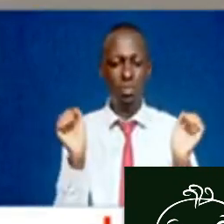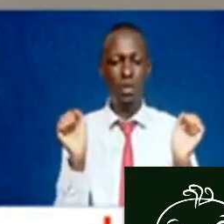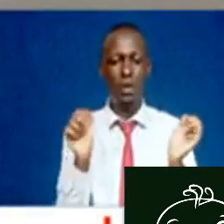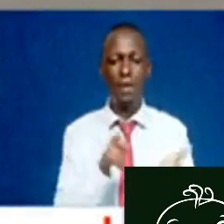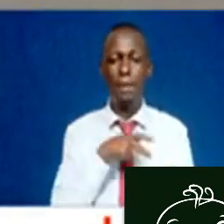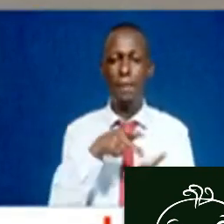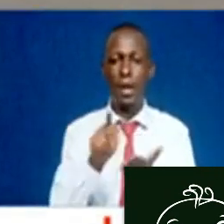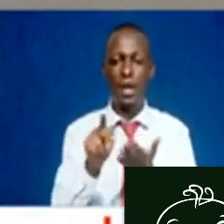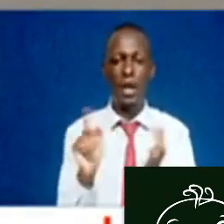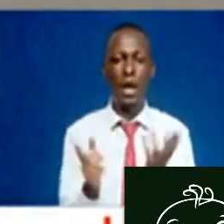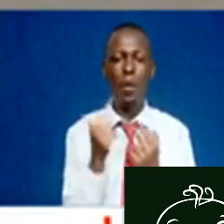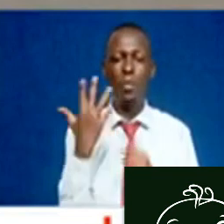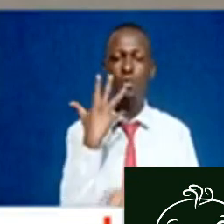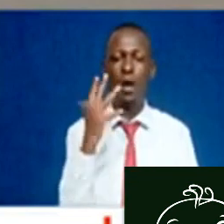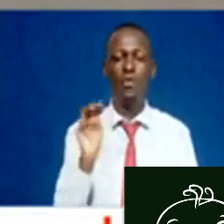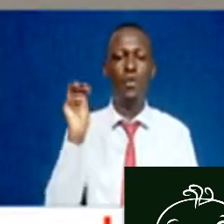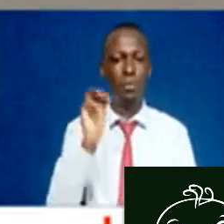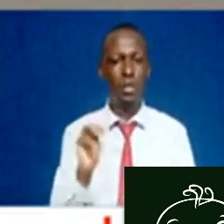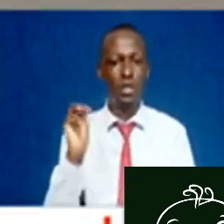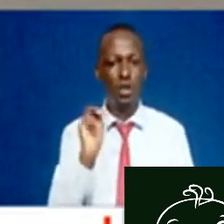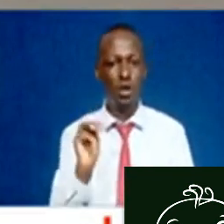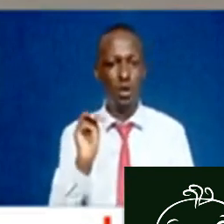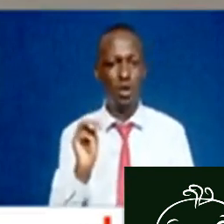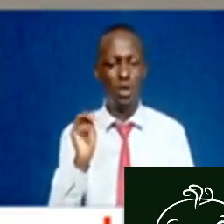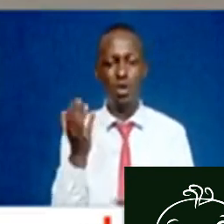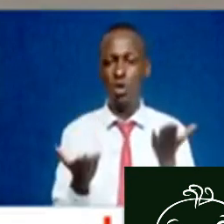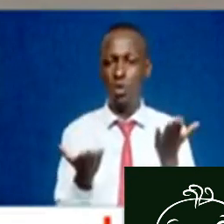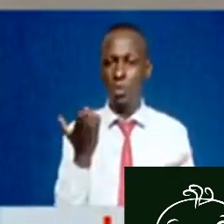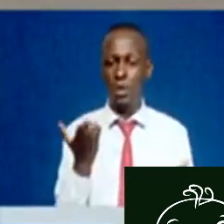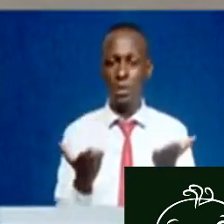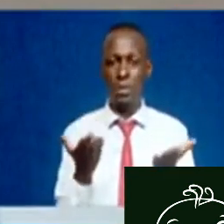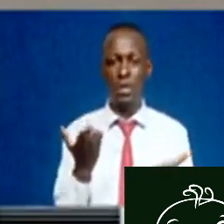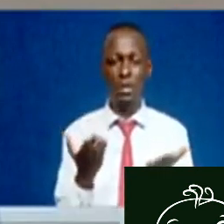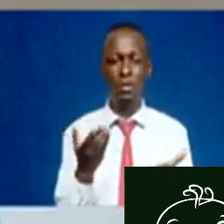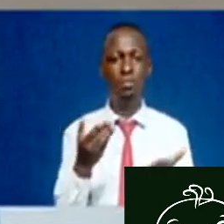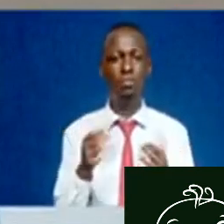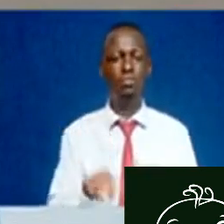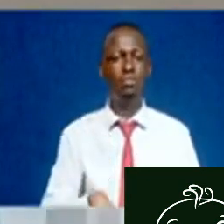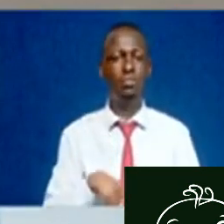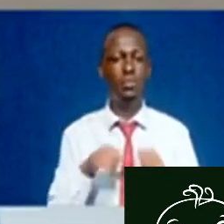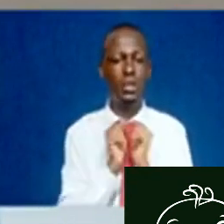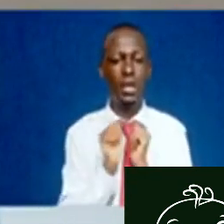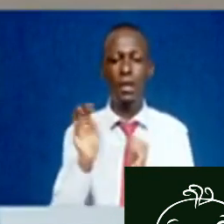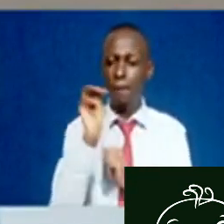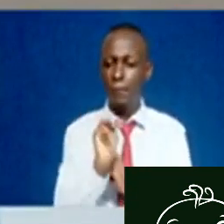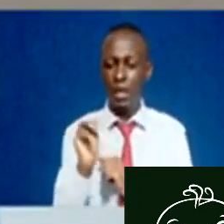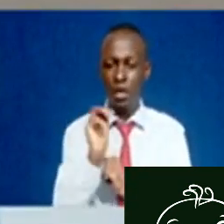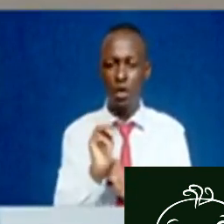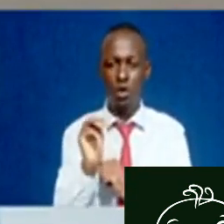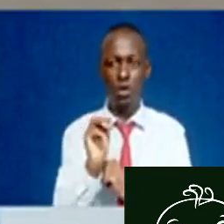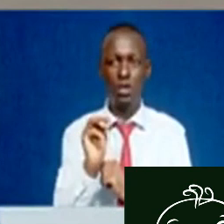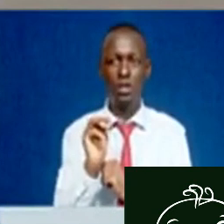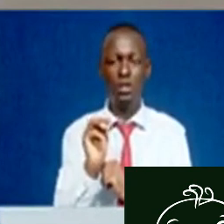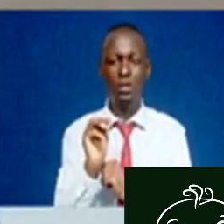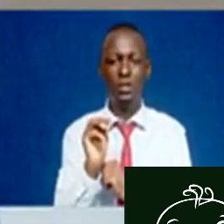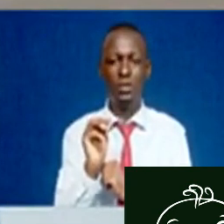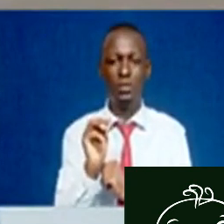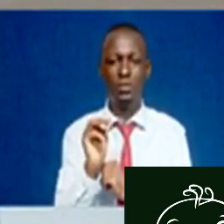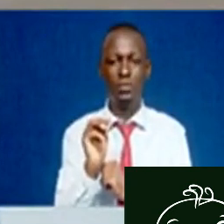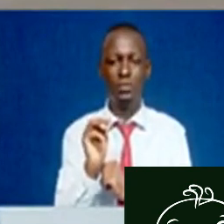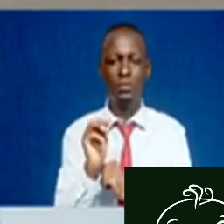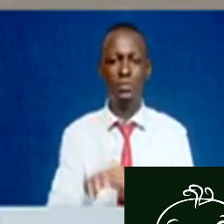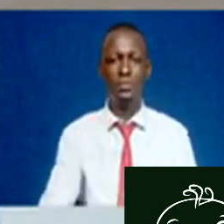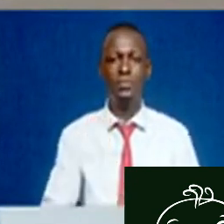shillings 5 million or a bond of Kenya shillings 10 million one surety like